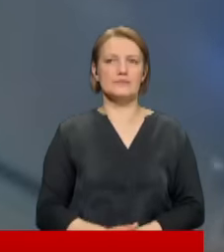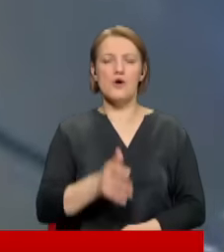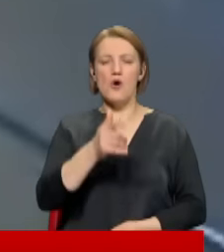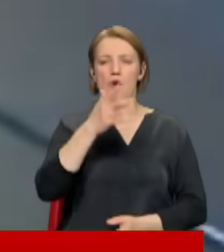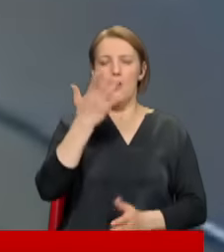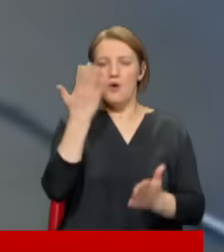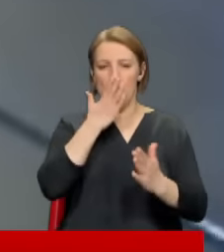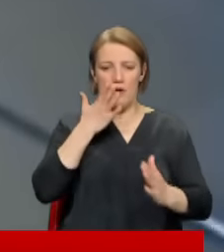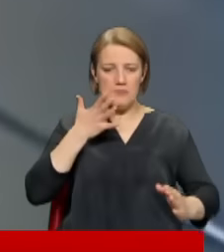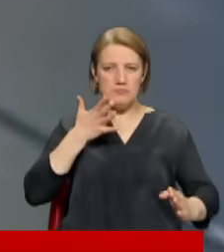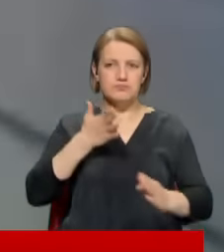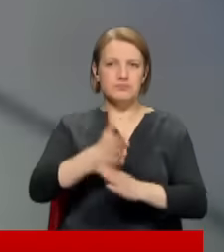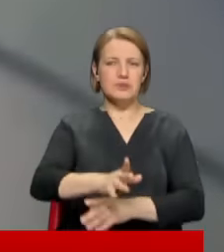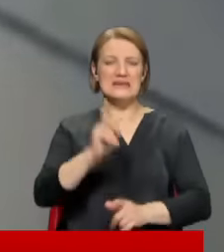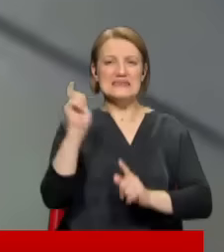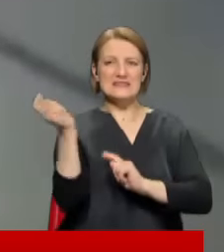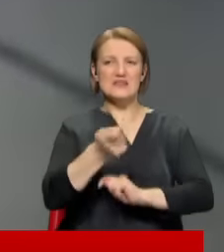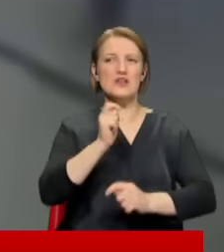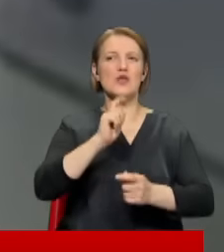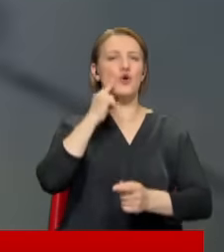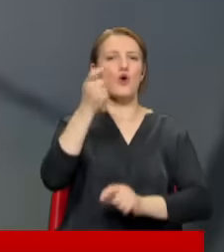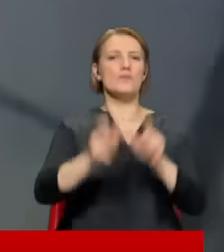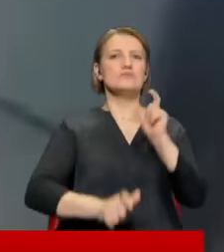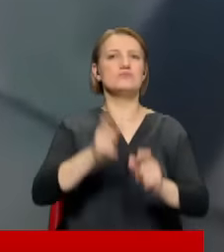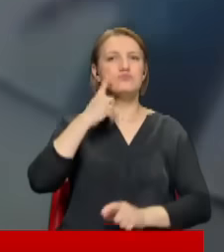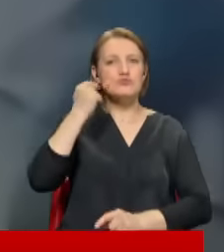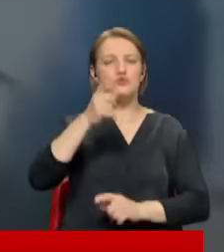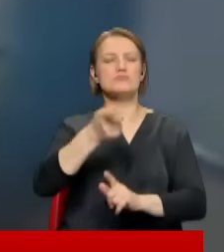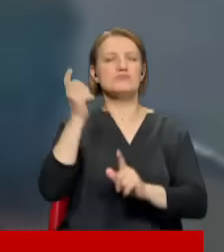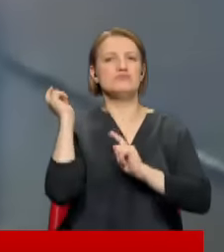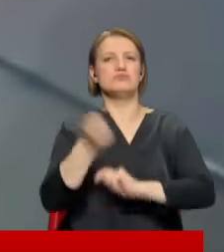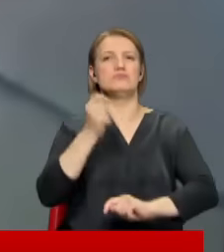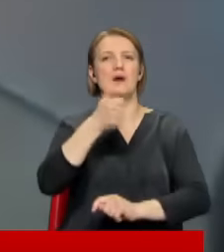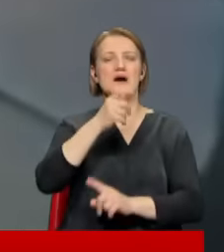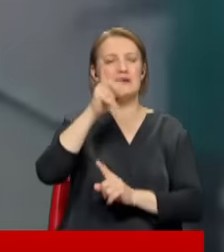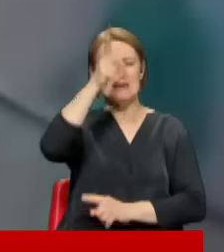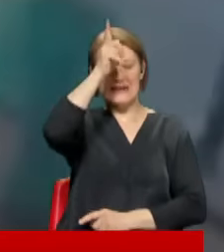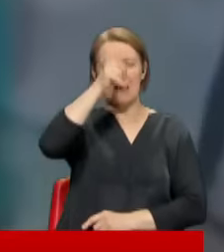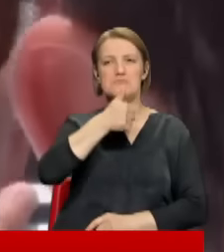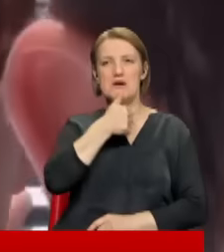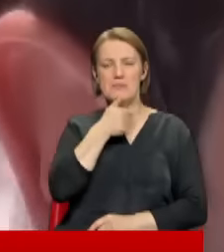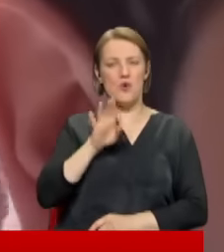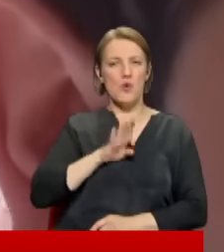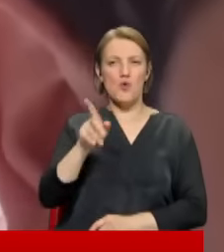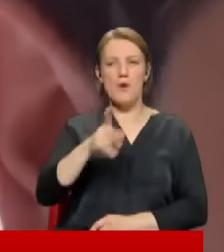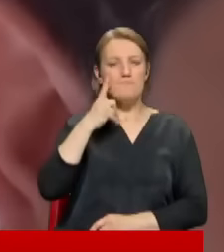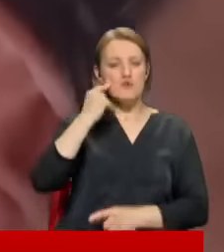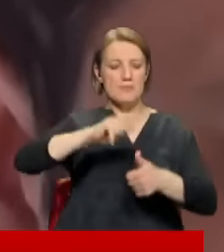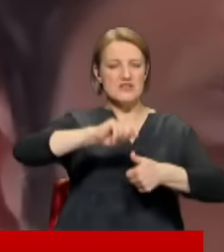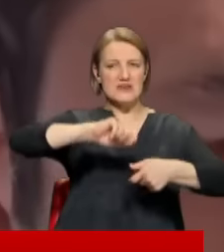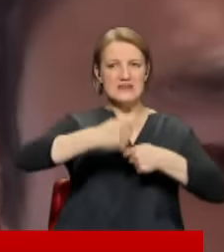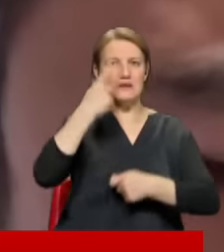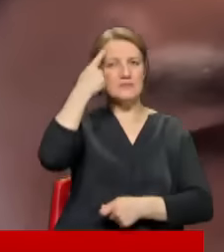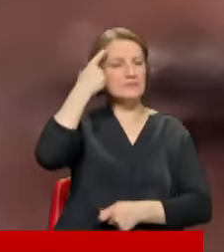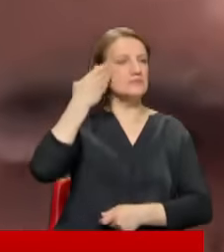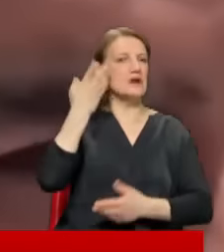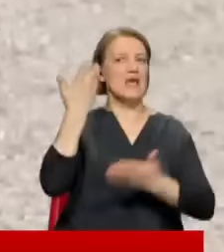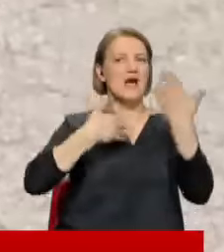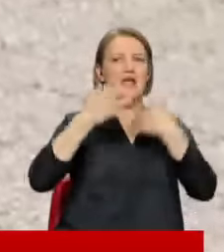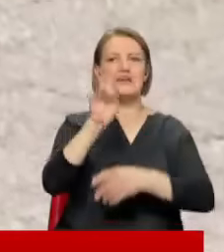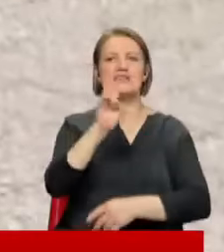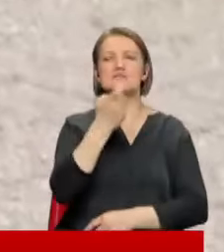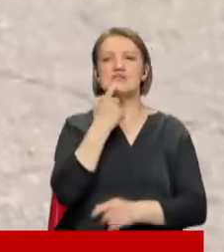Okulu basıp zincirle okul müdürüne ve görevlilere saldırmıştı Iraklı baba oğul. Müdürün parmağını kıran, başından ve yüzünden yaralayan